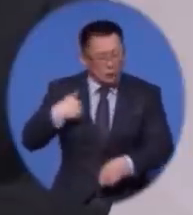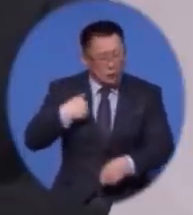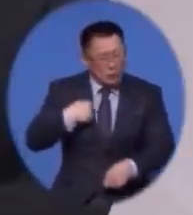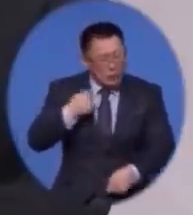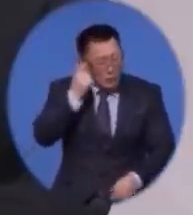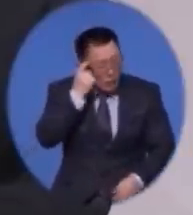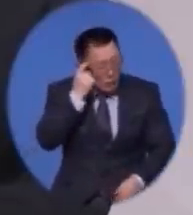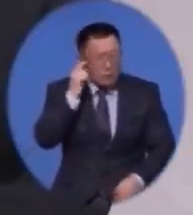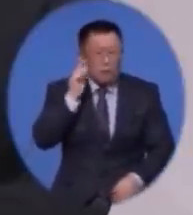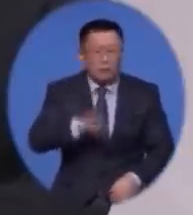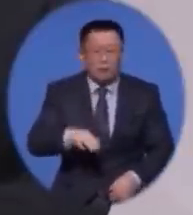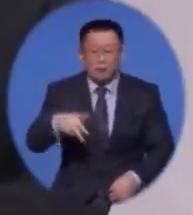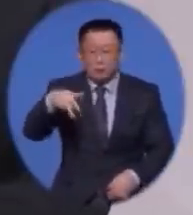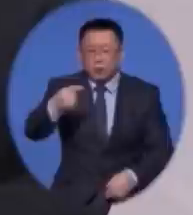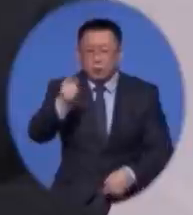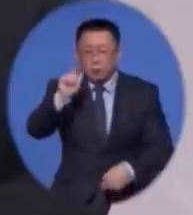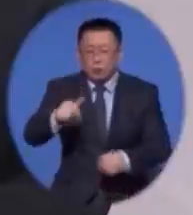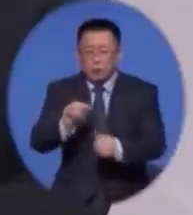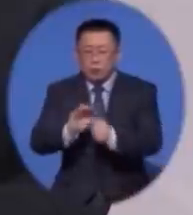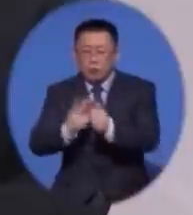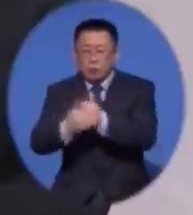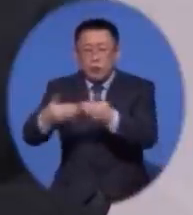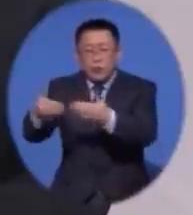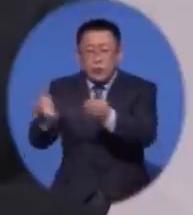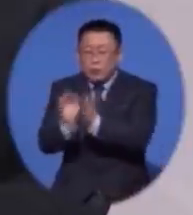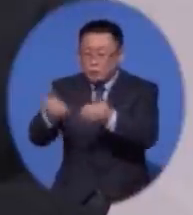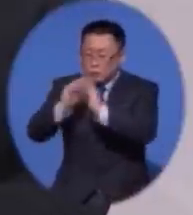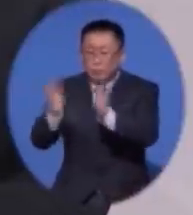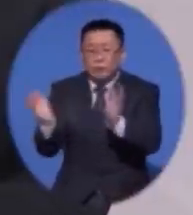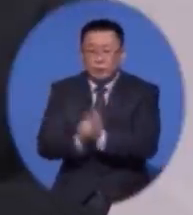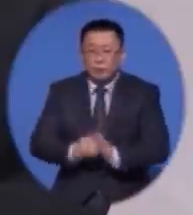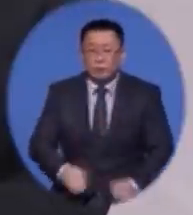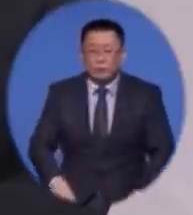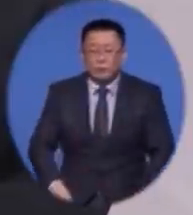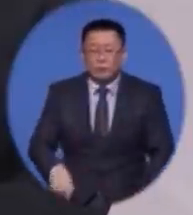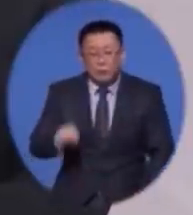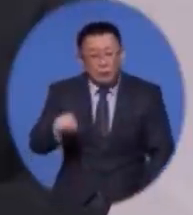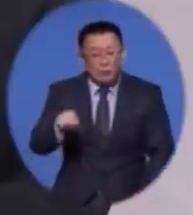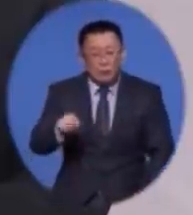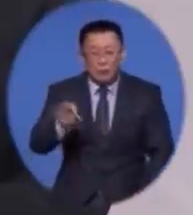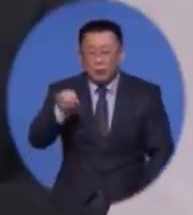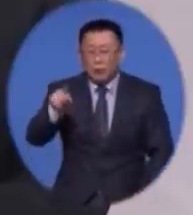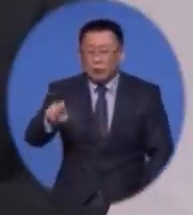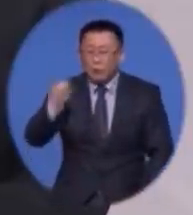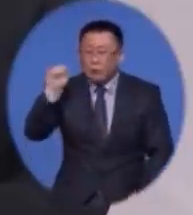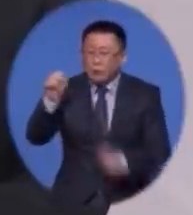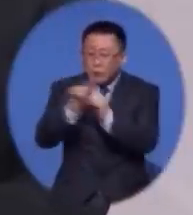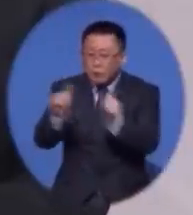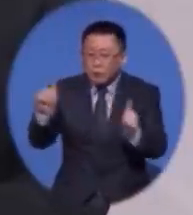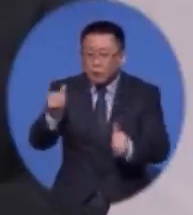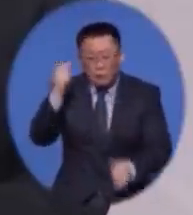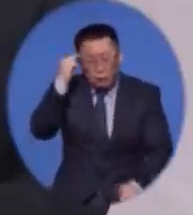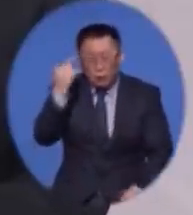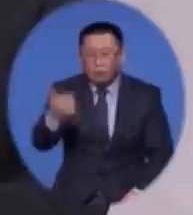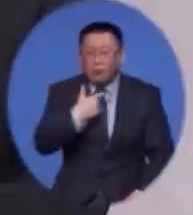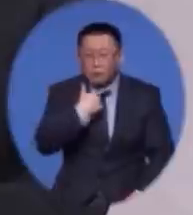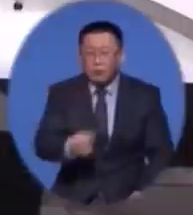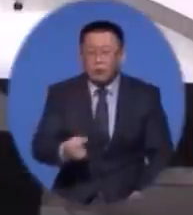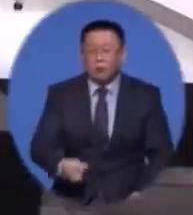했는데 정말 조국 수호 당을 하나 만들었어요. 이게 이제 우리 엄 후보님께 이제 물으려고 하는